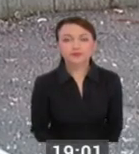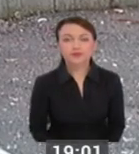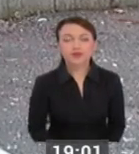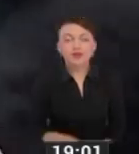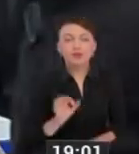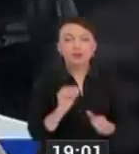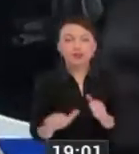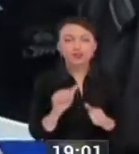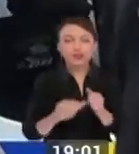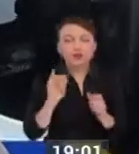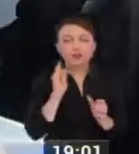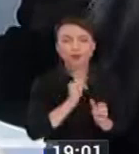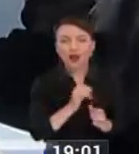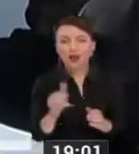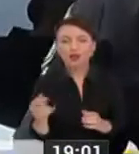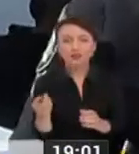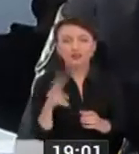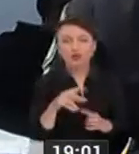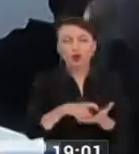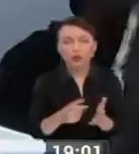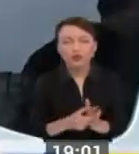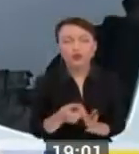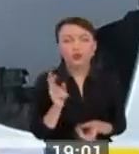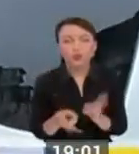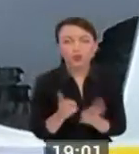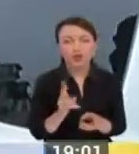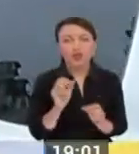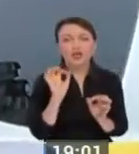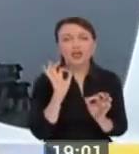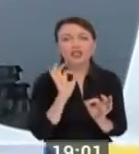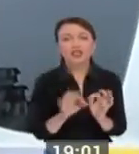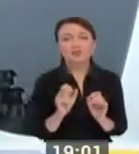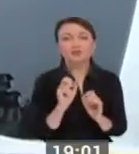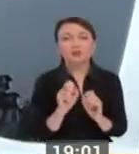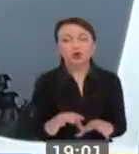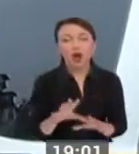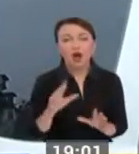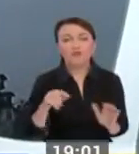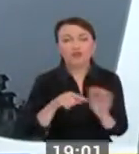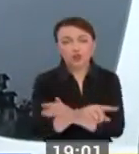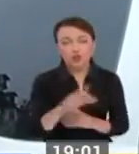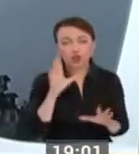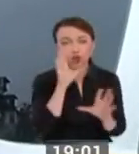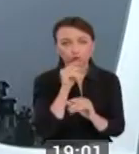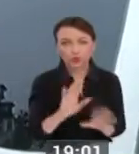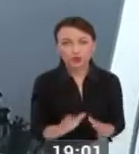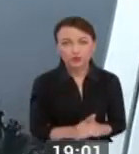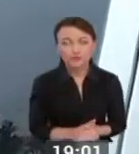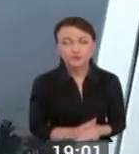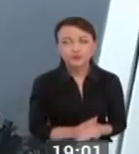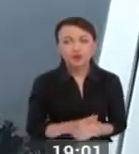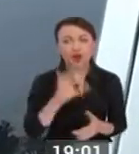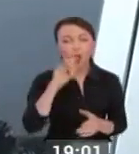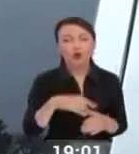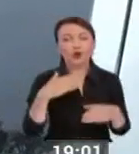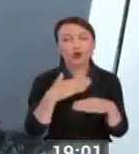Бензином палив дві кімнати і на кухні. Кинув спичку, а вискочити не сумів. Розбив вікно,